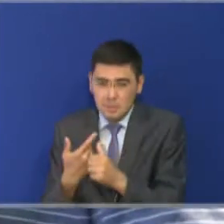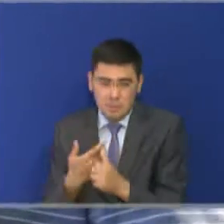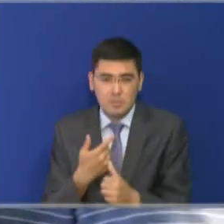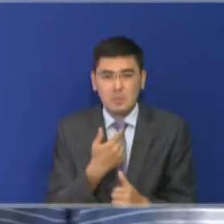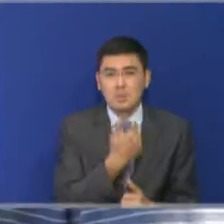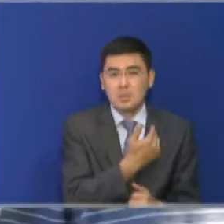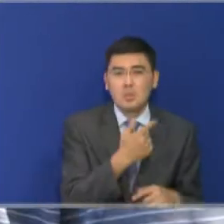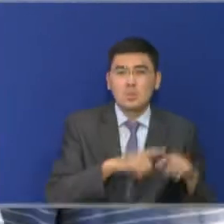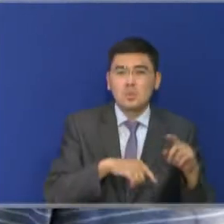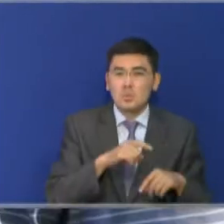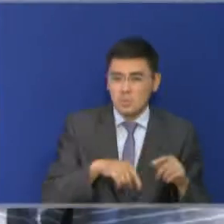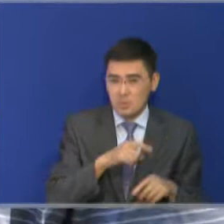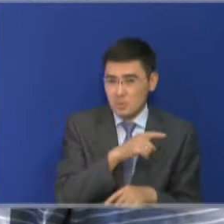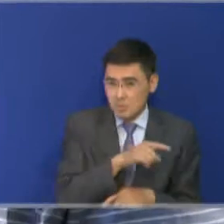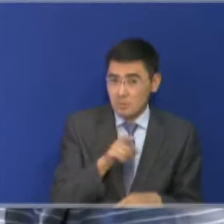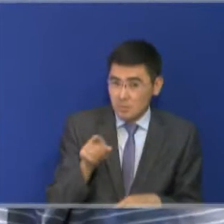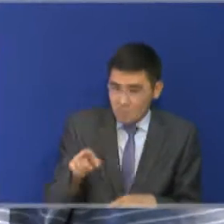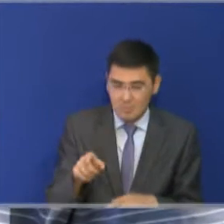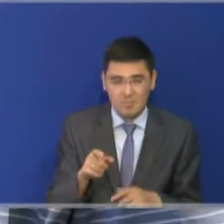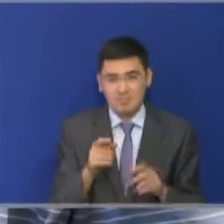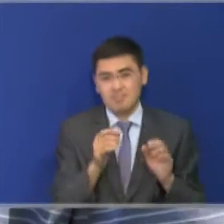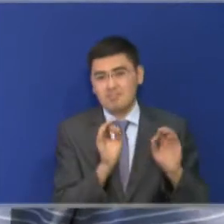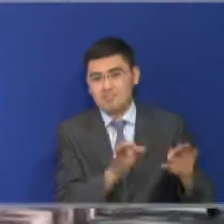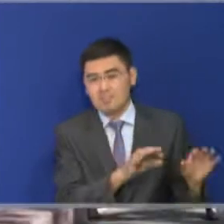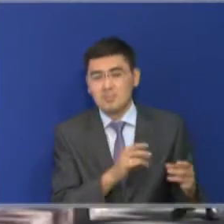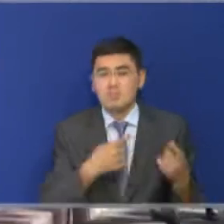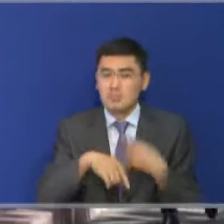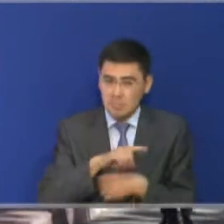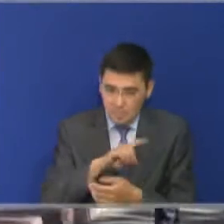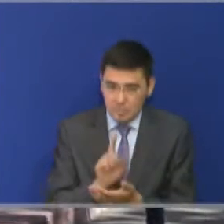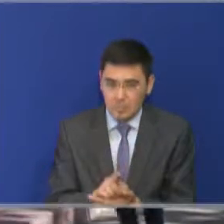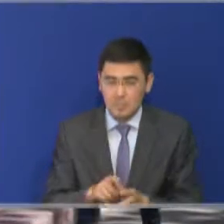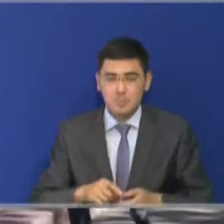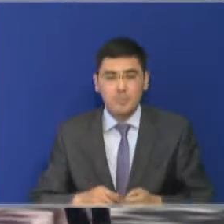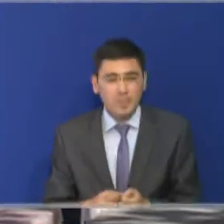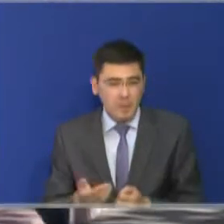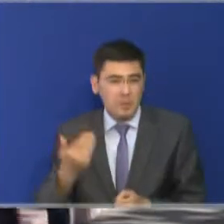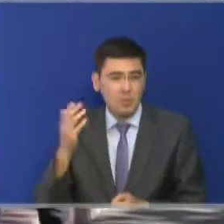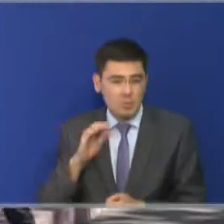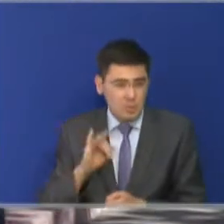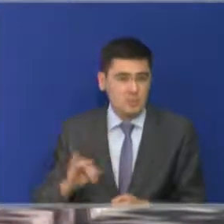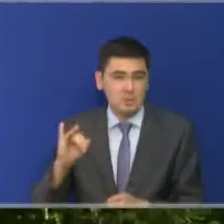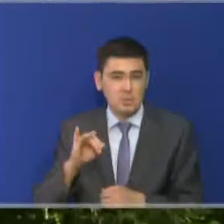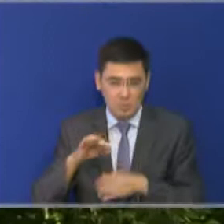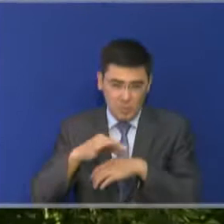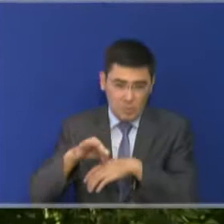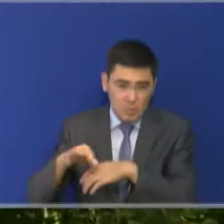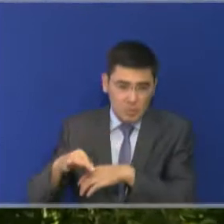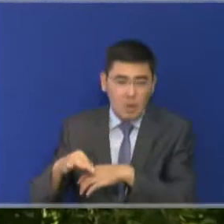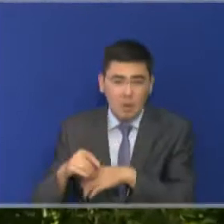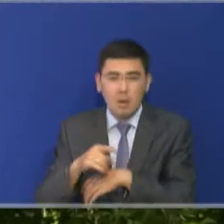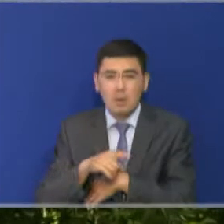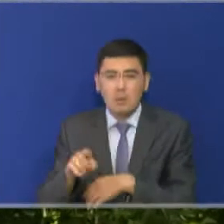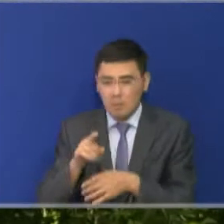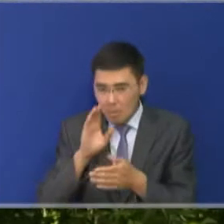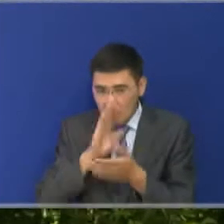қайтару, ортаға қайтару қасиетті парыз болып есептелінеді. Саяси қуғын-сүргін құрбандарының кейбіреуі ақталмады, сондықтан